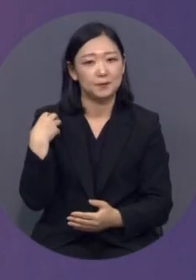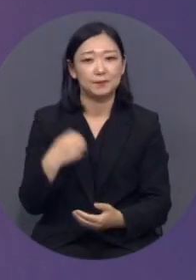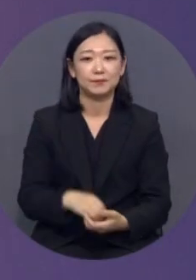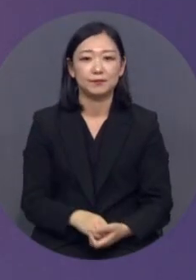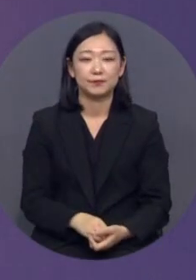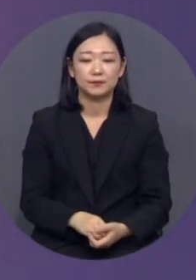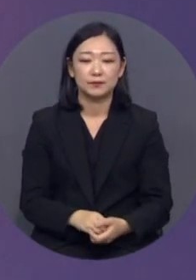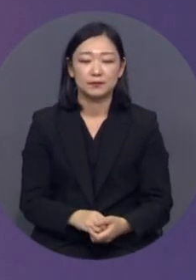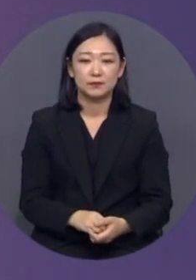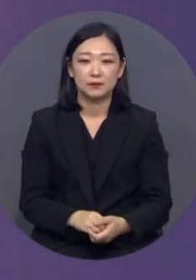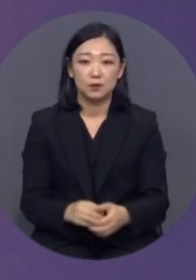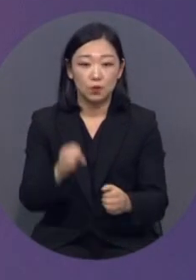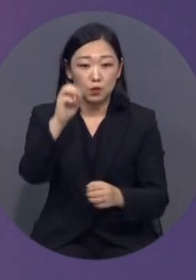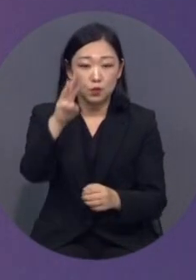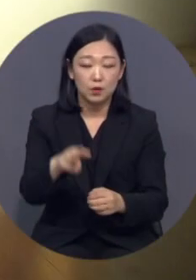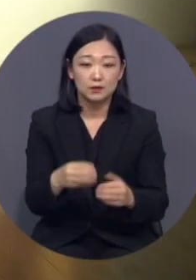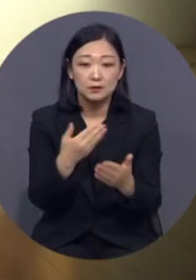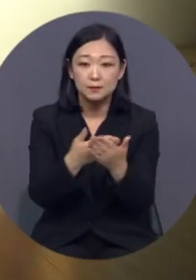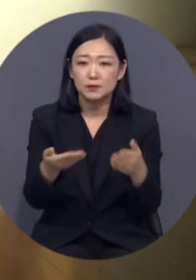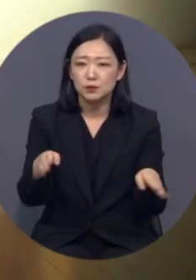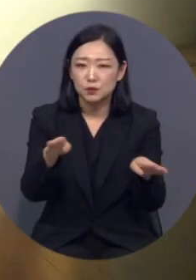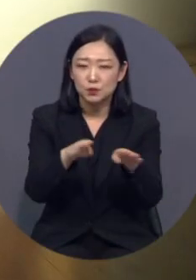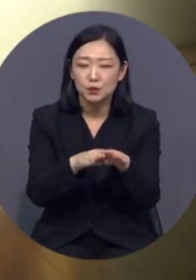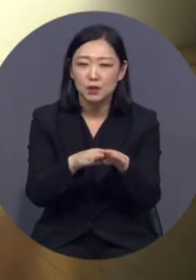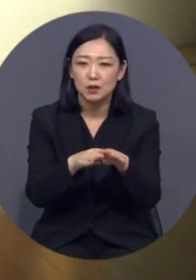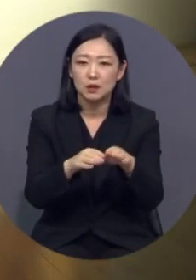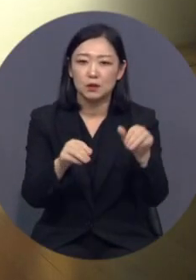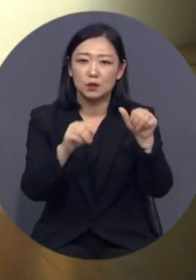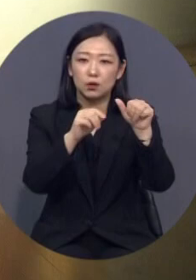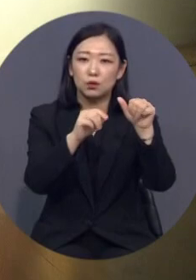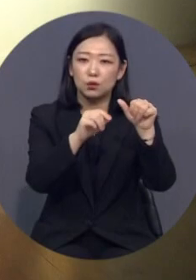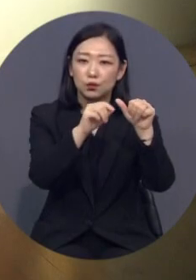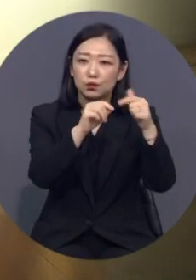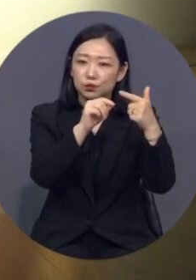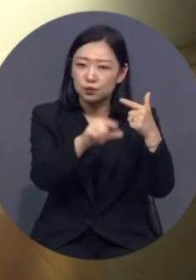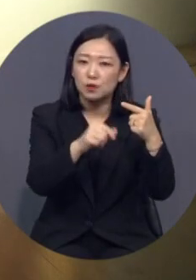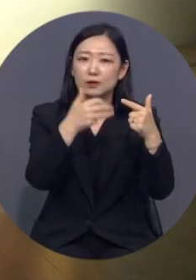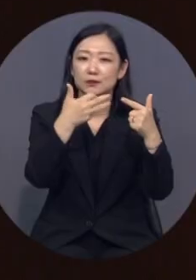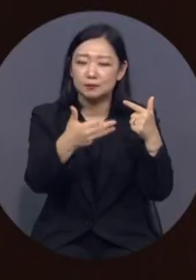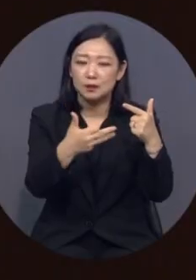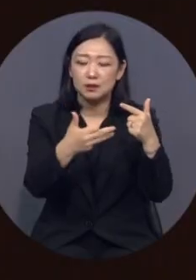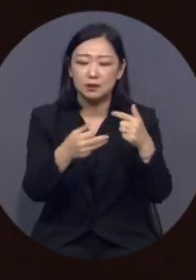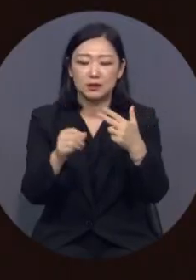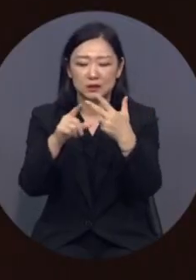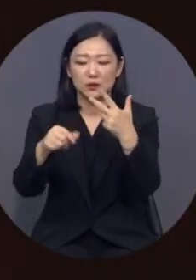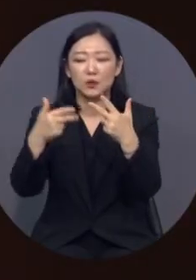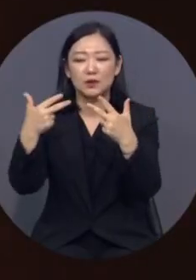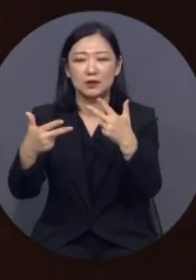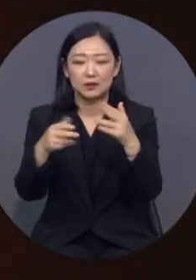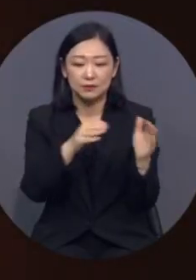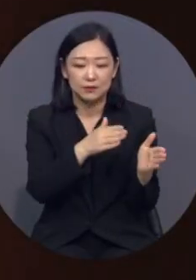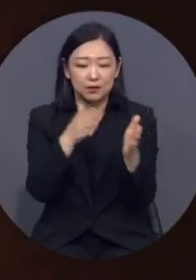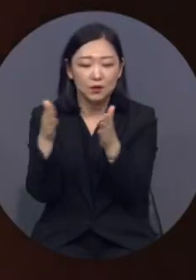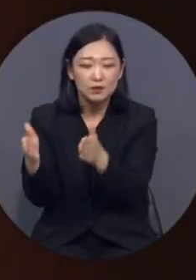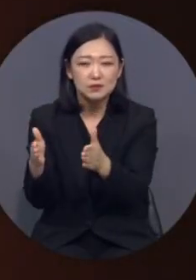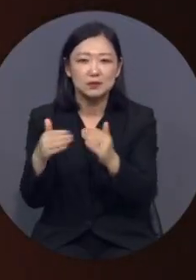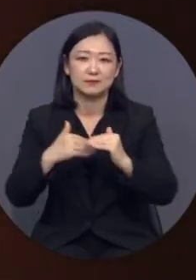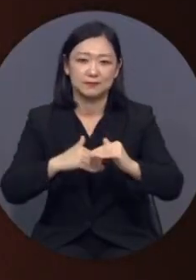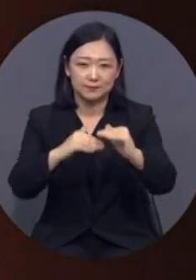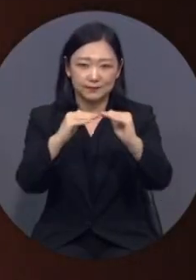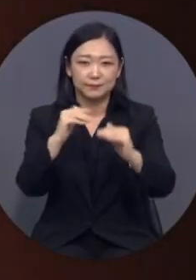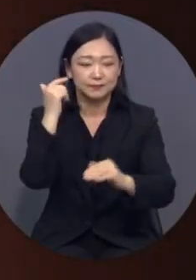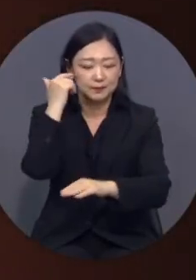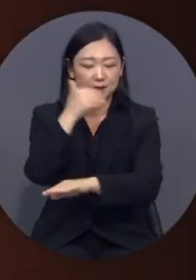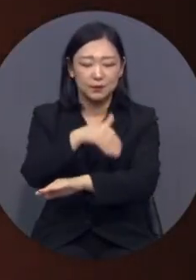광주시립미술관은 당초 오는 18일까지 예정했던 이번 전시를 다음 달 2일까지 연장해서 진행할 예정입니다